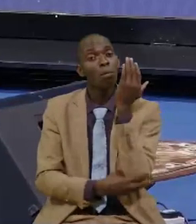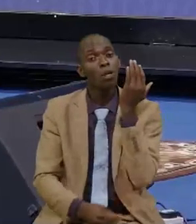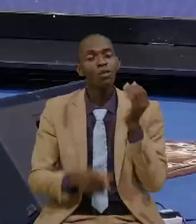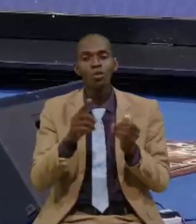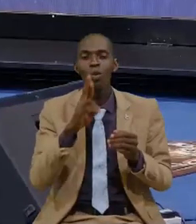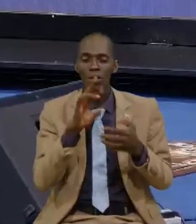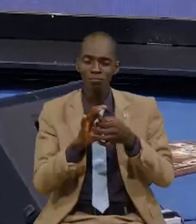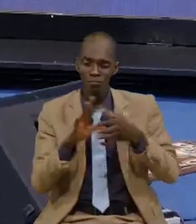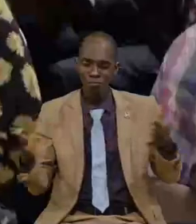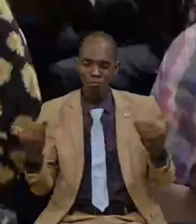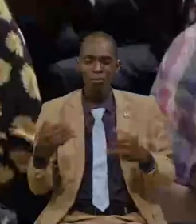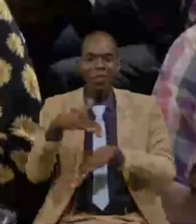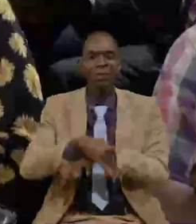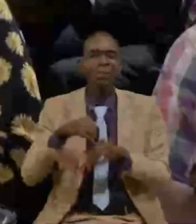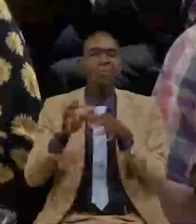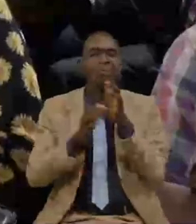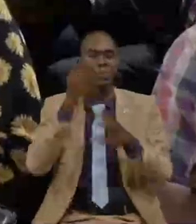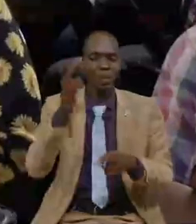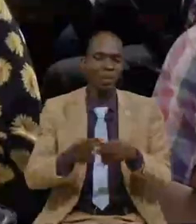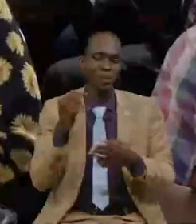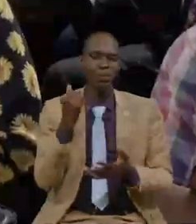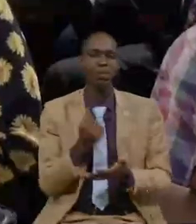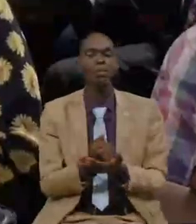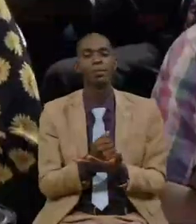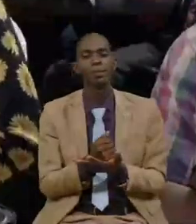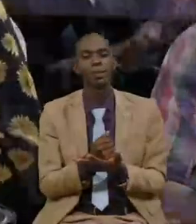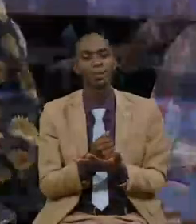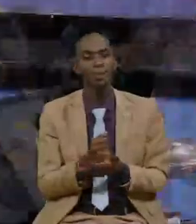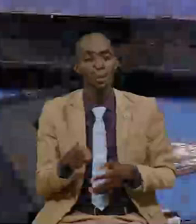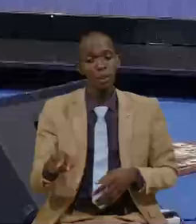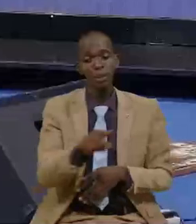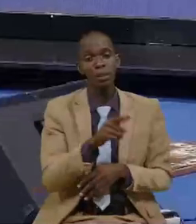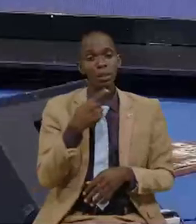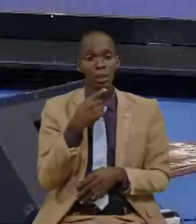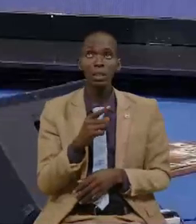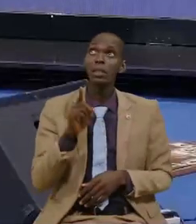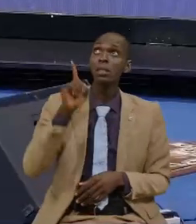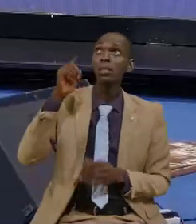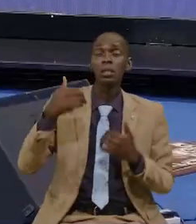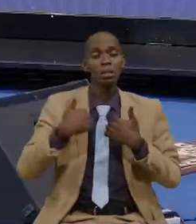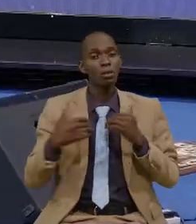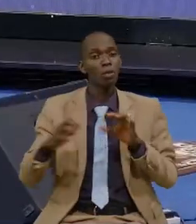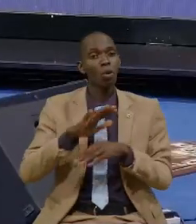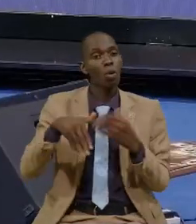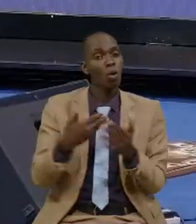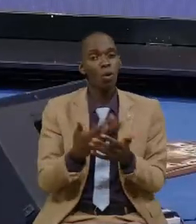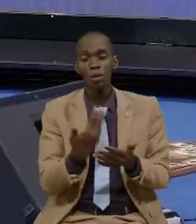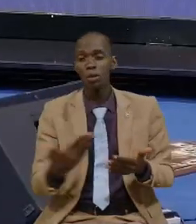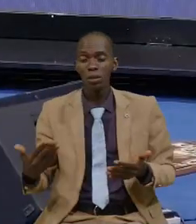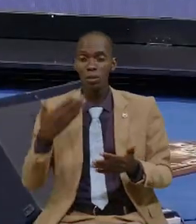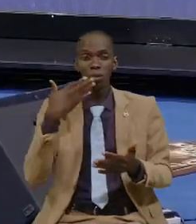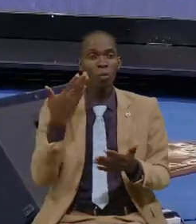La pauvreté là est déliée ce soir au nom de Jésus-Christ. Il fait tout à